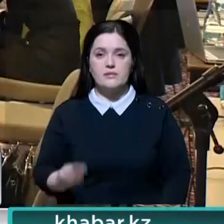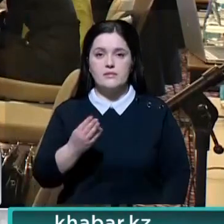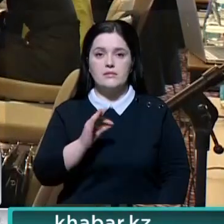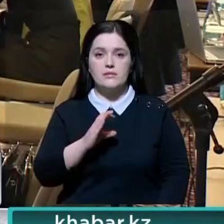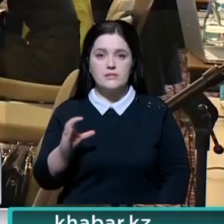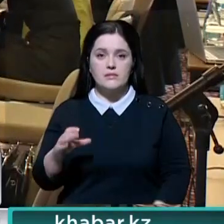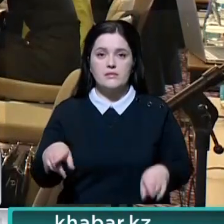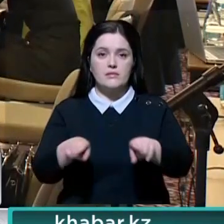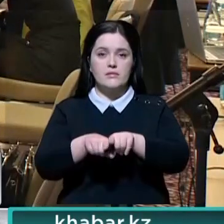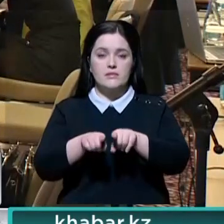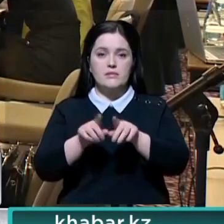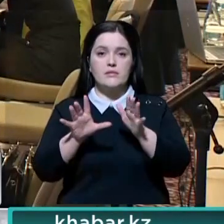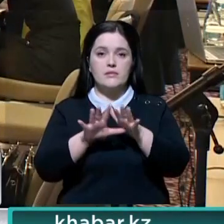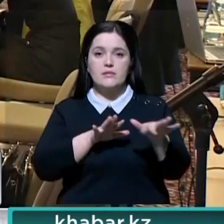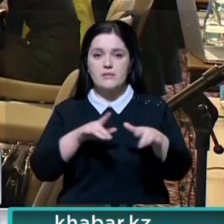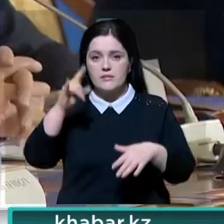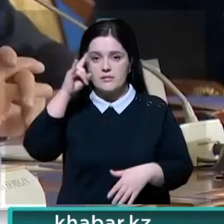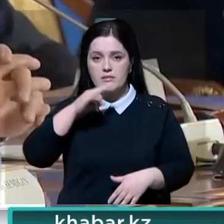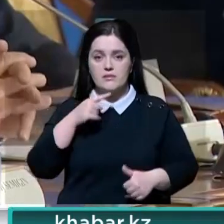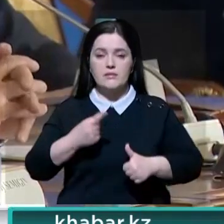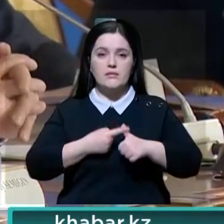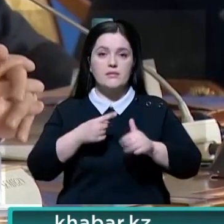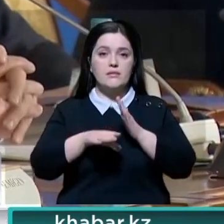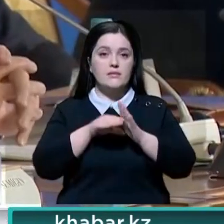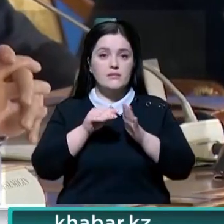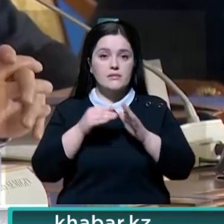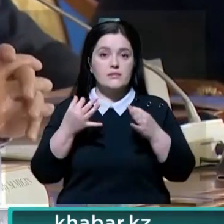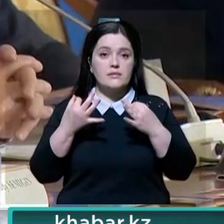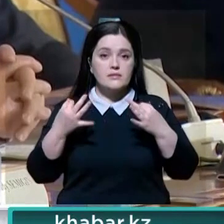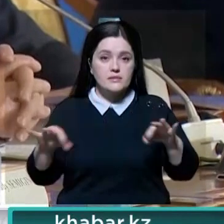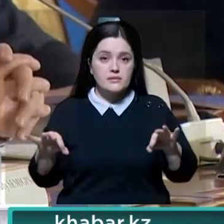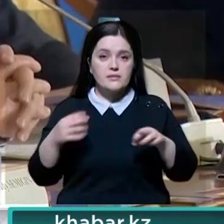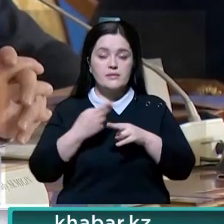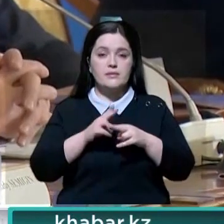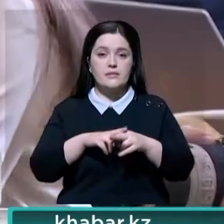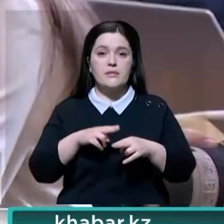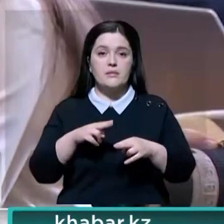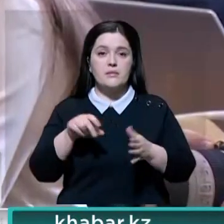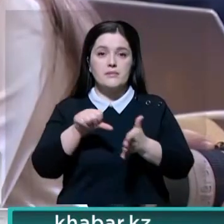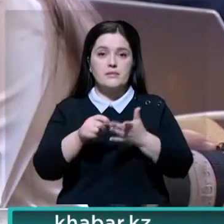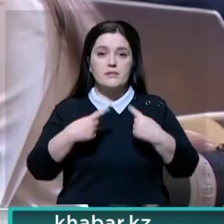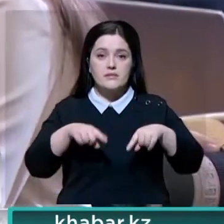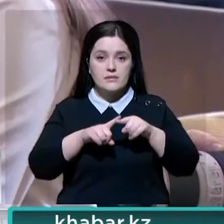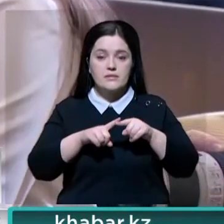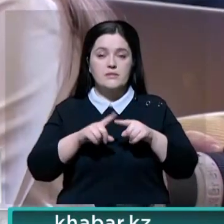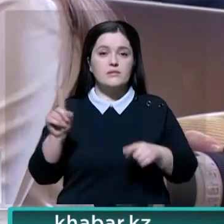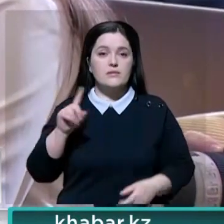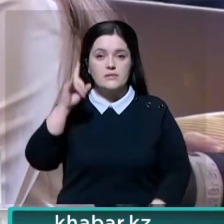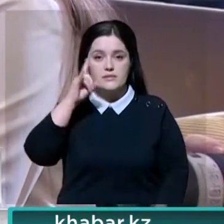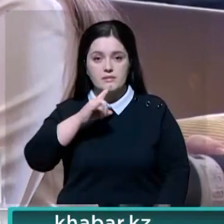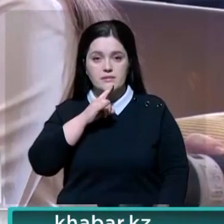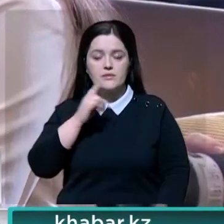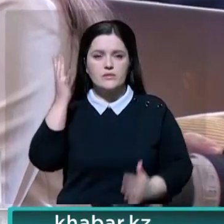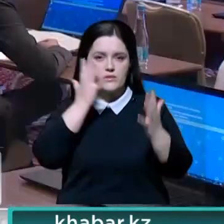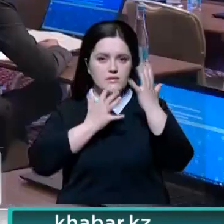Миссия ШОС также прокомментировала электоральную кампанию в Казахстане. Она назвала выборы прозрачными и демократичными. Представители организации отметили, что